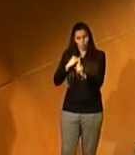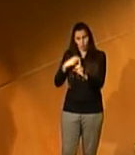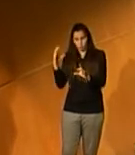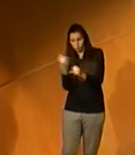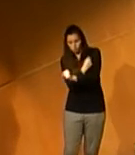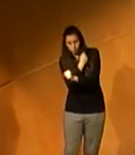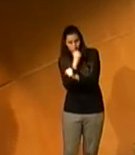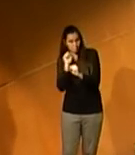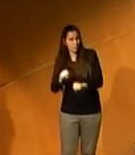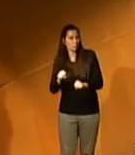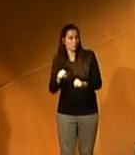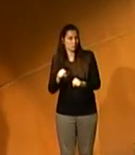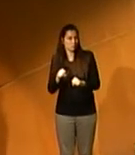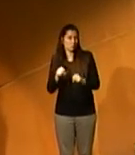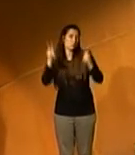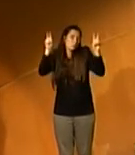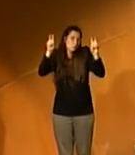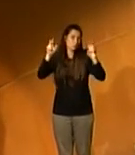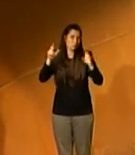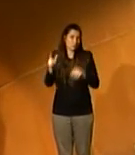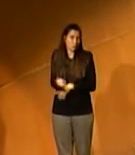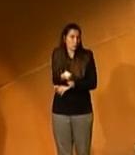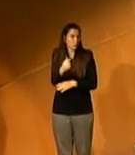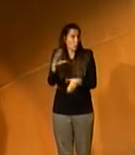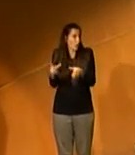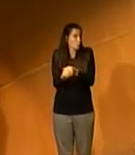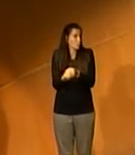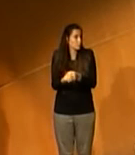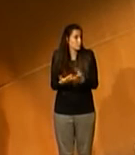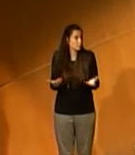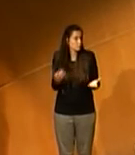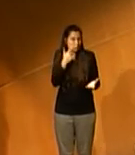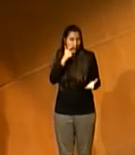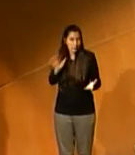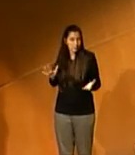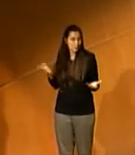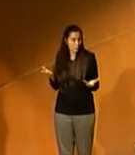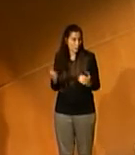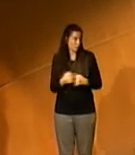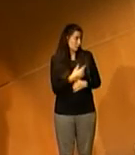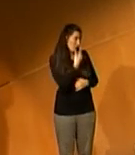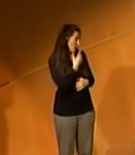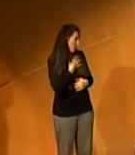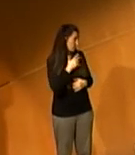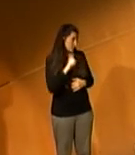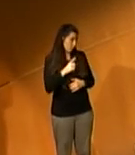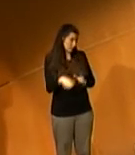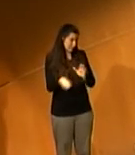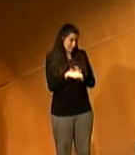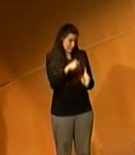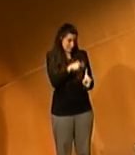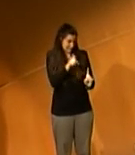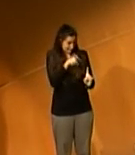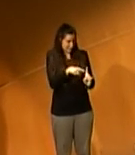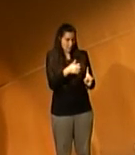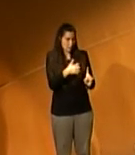situation d'éducation inclusive? Il y a plein de choses. Sa volonté à réussir, je pense que ça, c'est très important. Souvent,